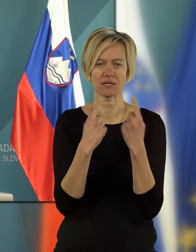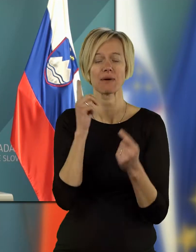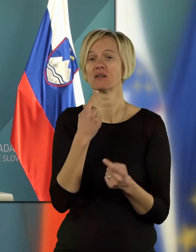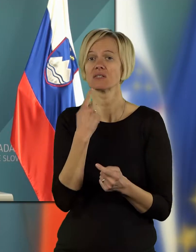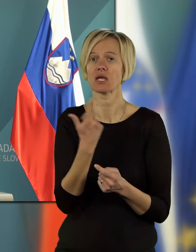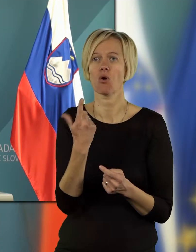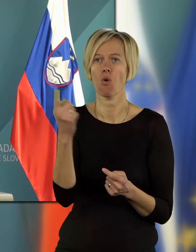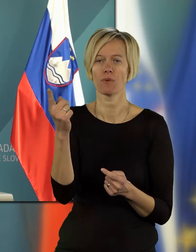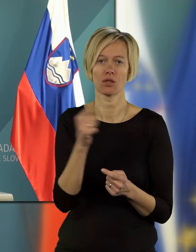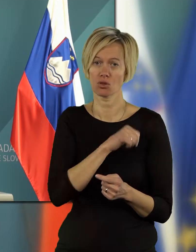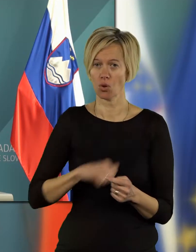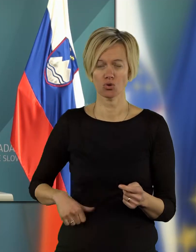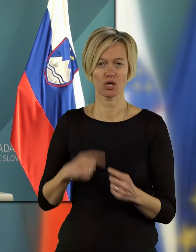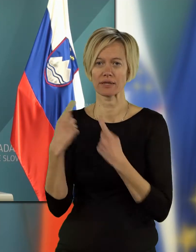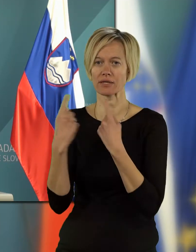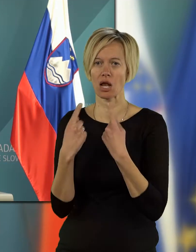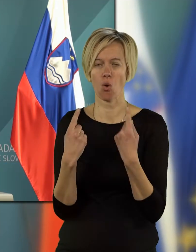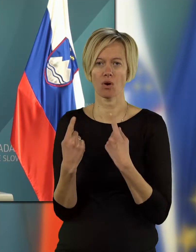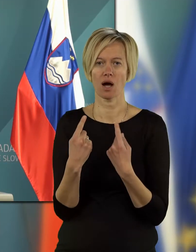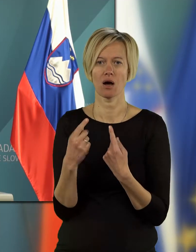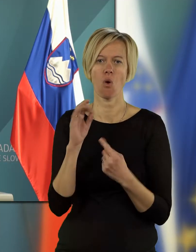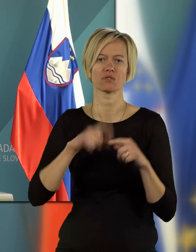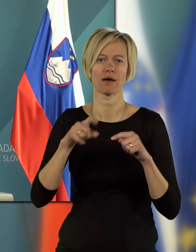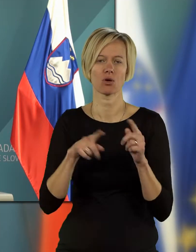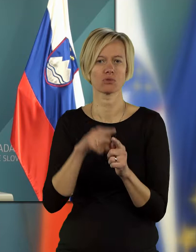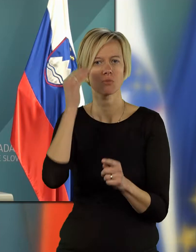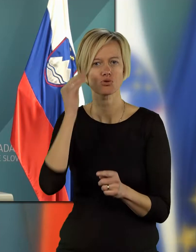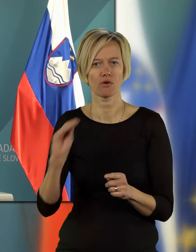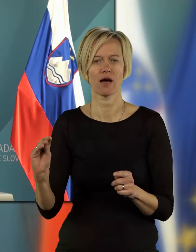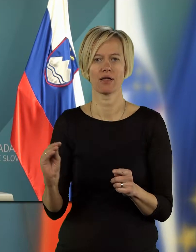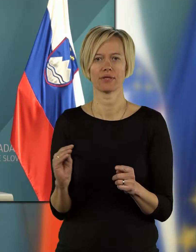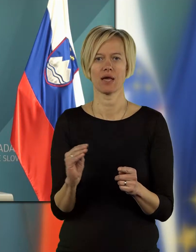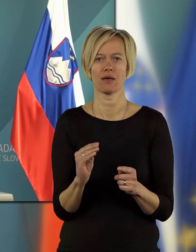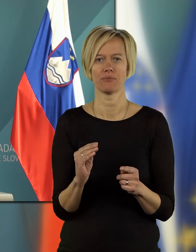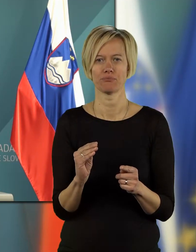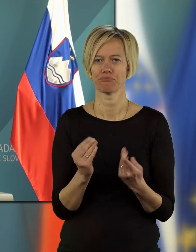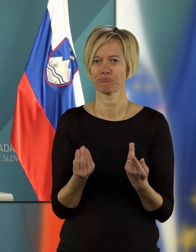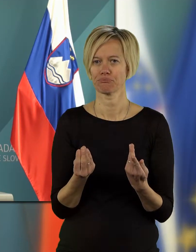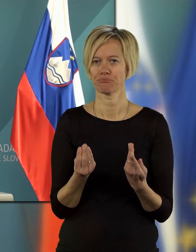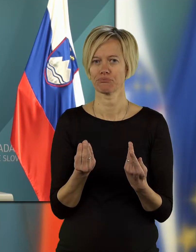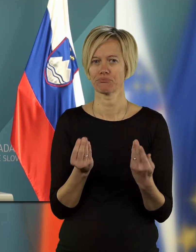nekom, ki ne želi dialoga o stvareh, kot je spoštovanje